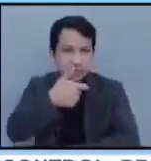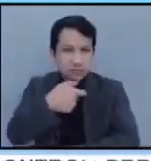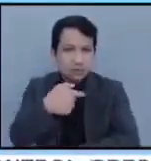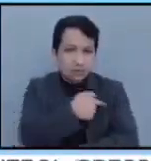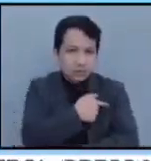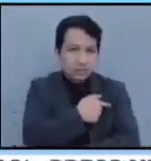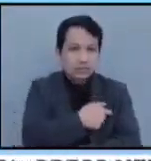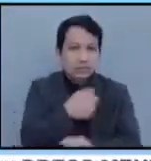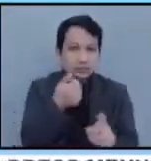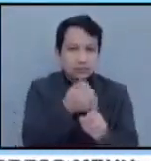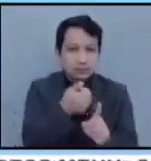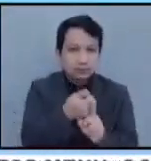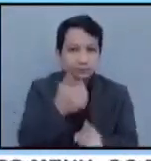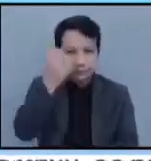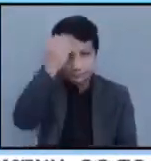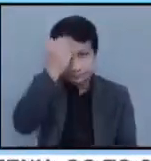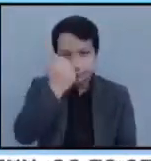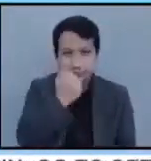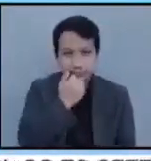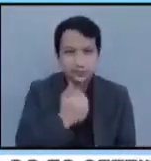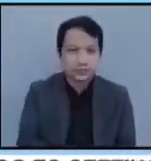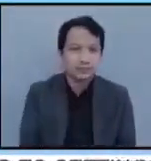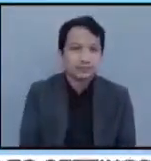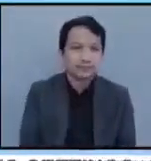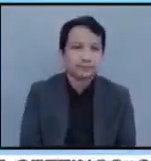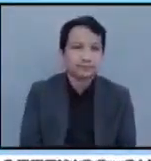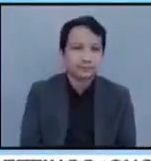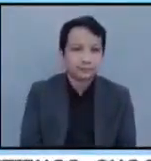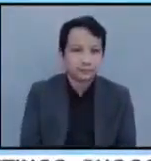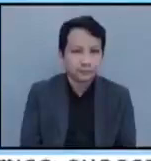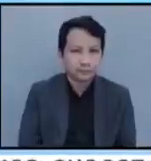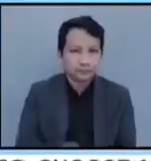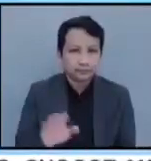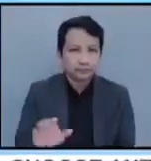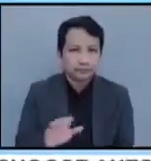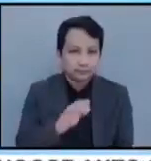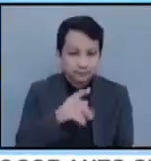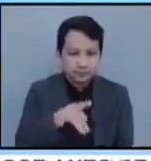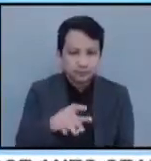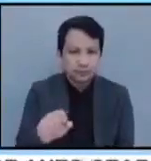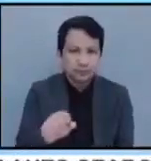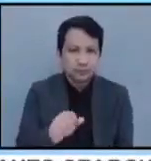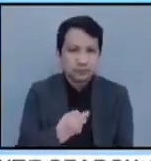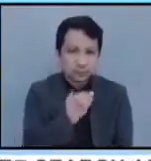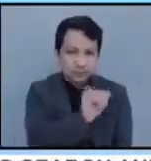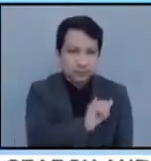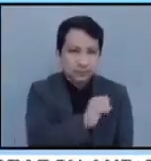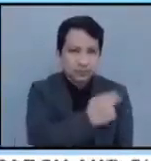militanteng grupong Hamas. Nagpapagaling pa rin si pagsulingan sa ospital.